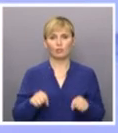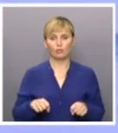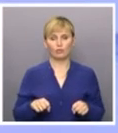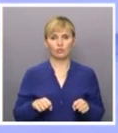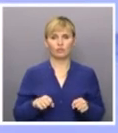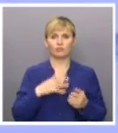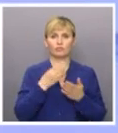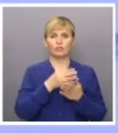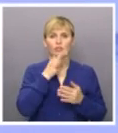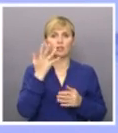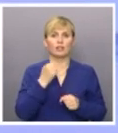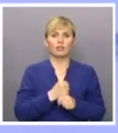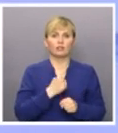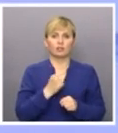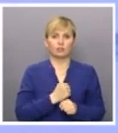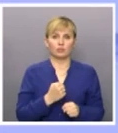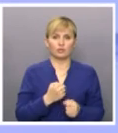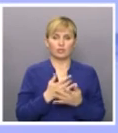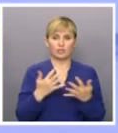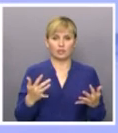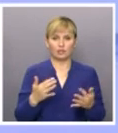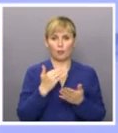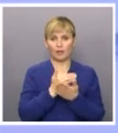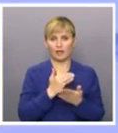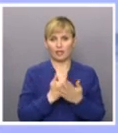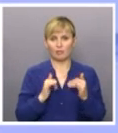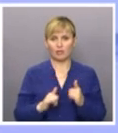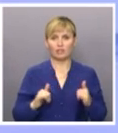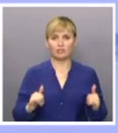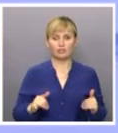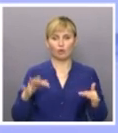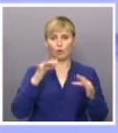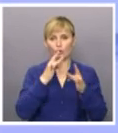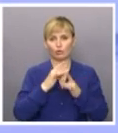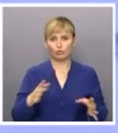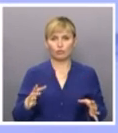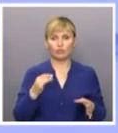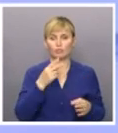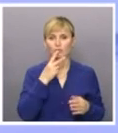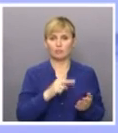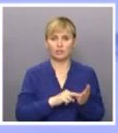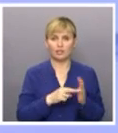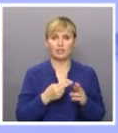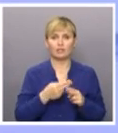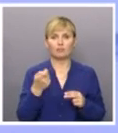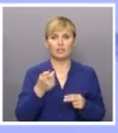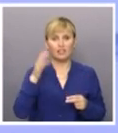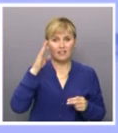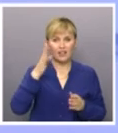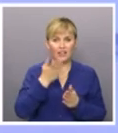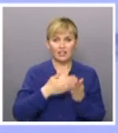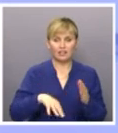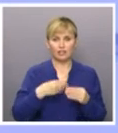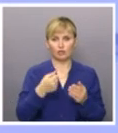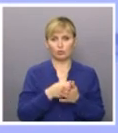Мы в свое время, когда принимали участие в разработке программы развития аквакультуры, то посчитали, что вот эти мелкие водоемы, они могут дать до